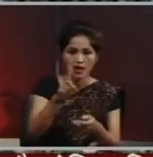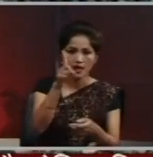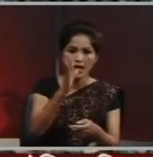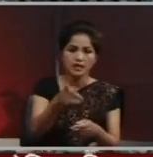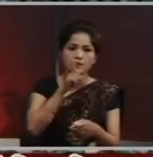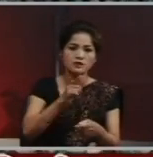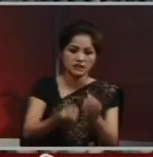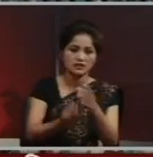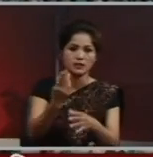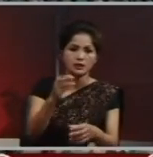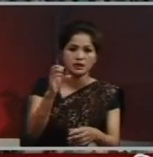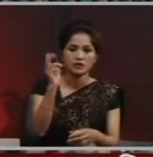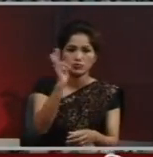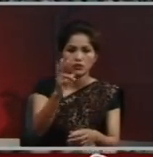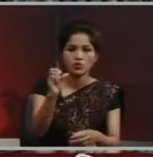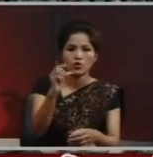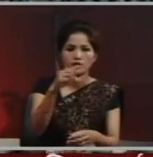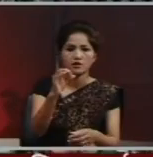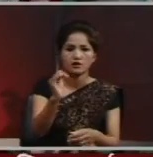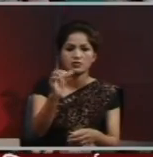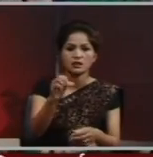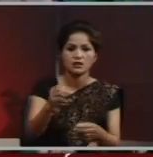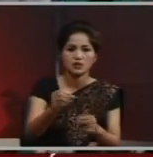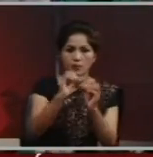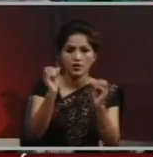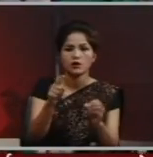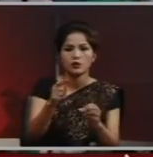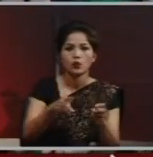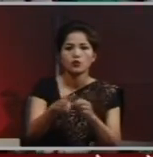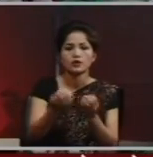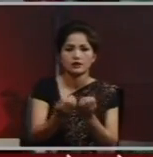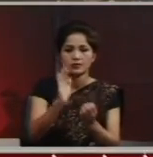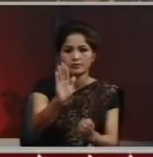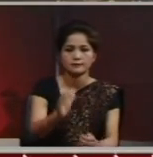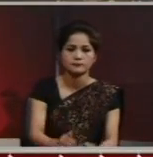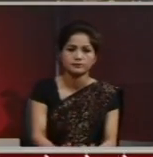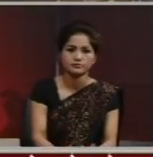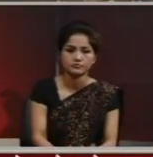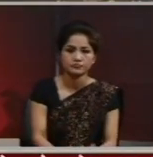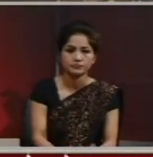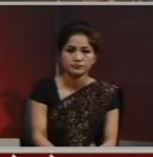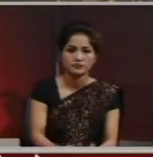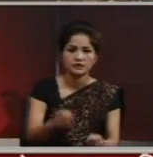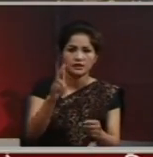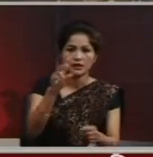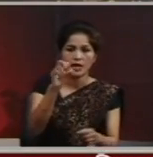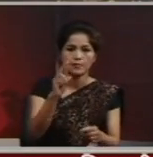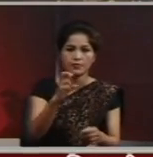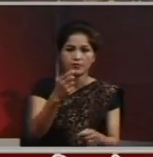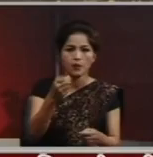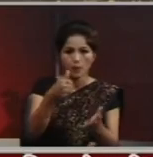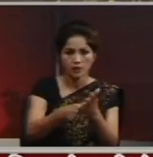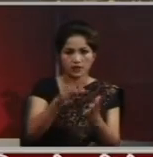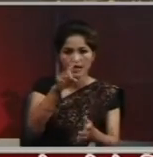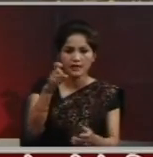अघि स्थापित पतञ्जलि आयुर्वेद प्रालीको उद्घाटन गर्नेछन्। बाबा रामदेव मङ्सिर